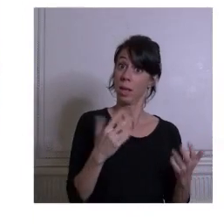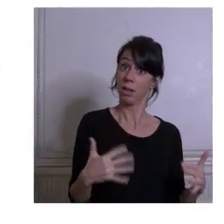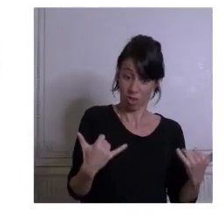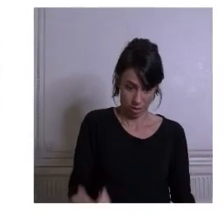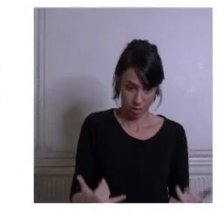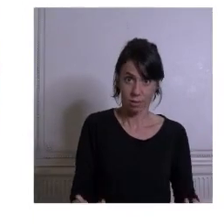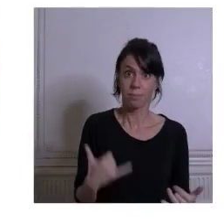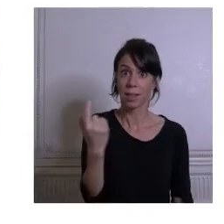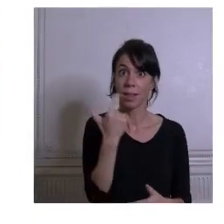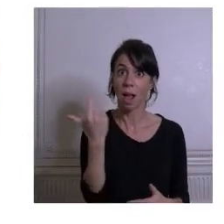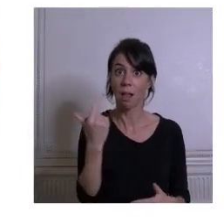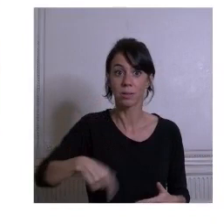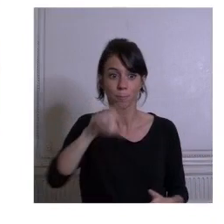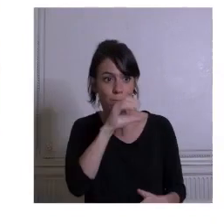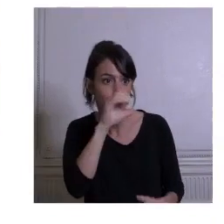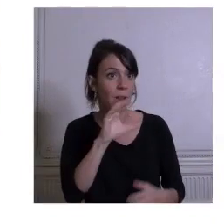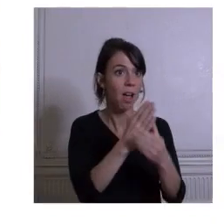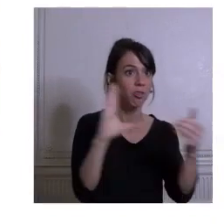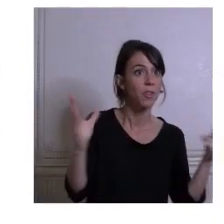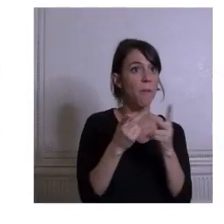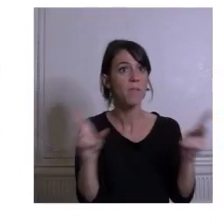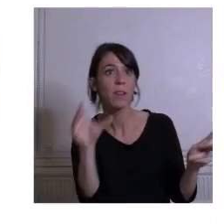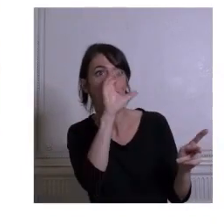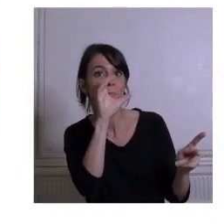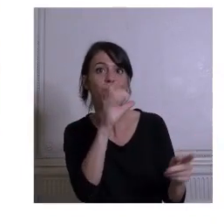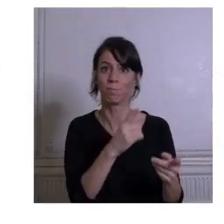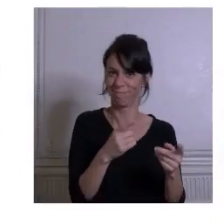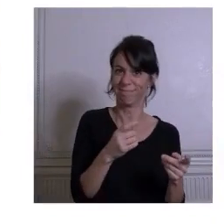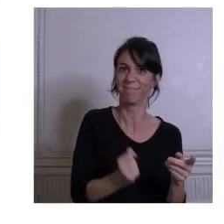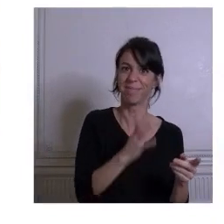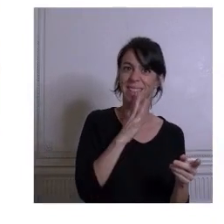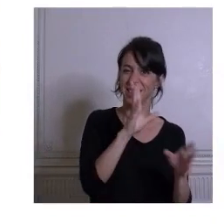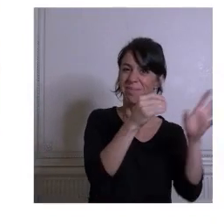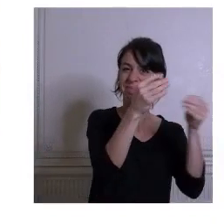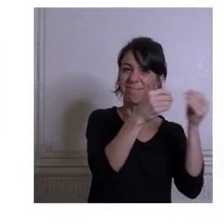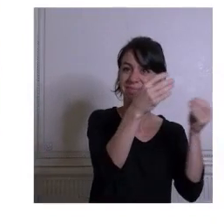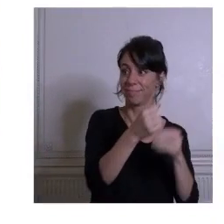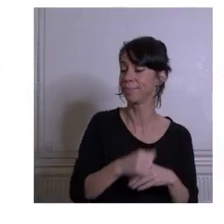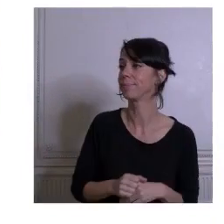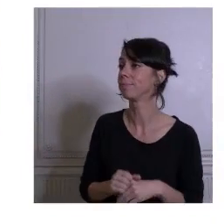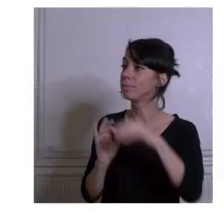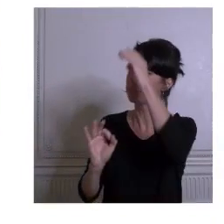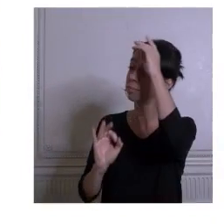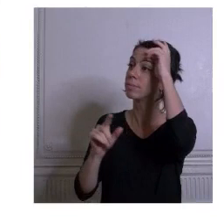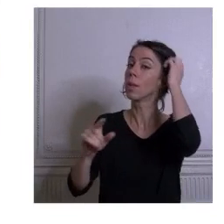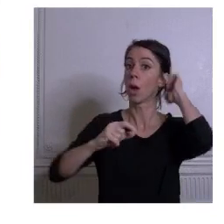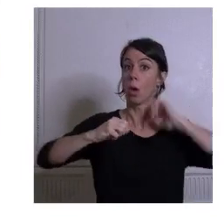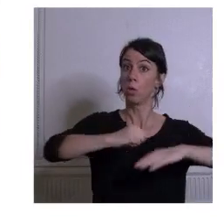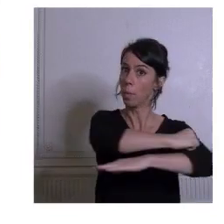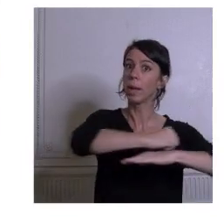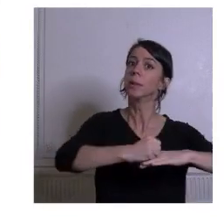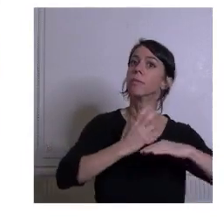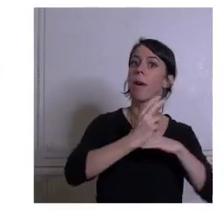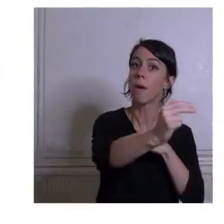Je pense qu'à un moment ou un autre, une politique, elle s'incarne aussi à travers un pouvoir politique. Et que donc, le mieux, c'est d'avoir des responsables politiques. En